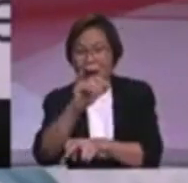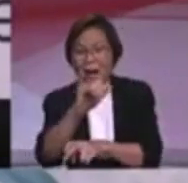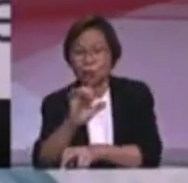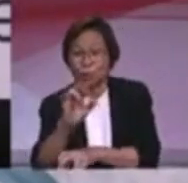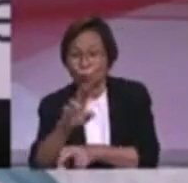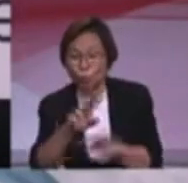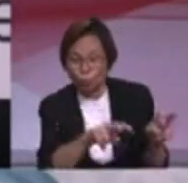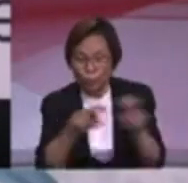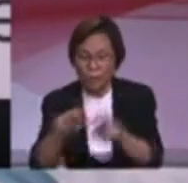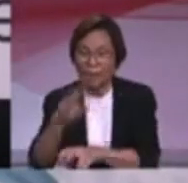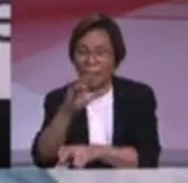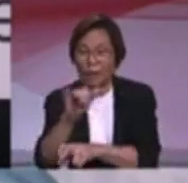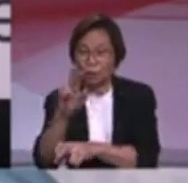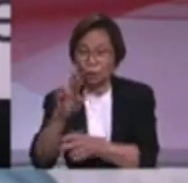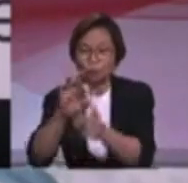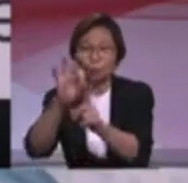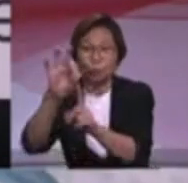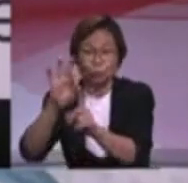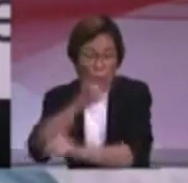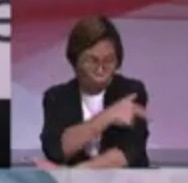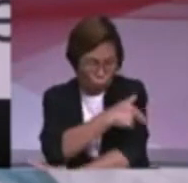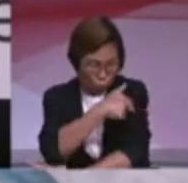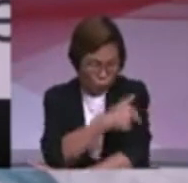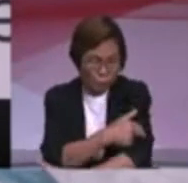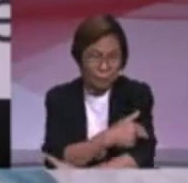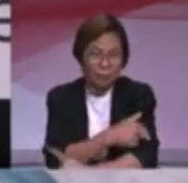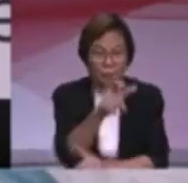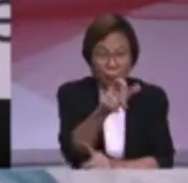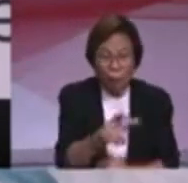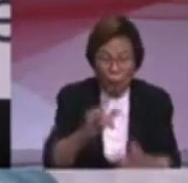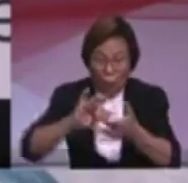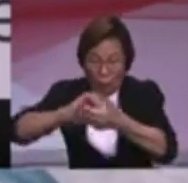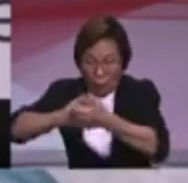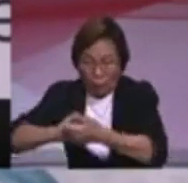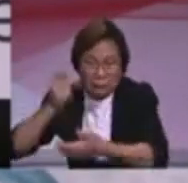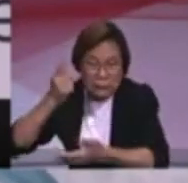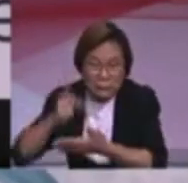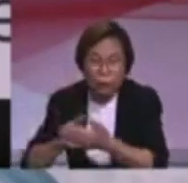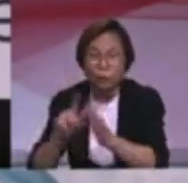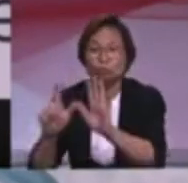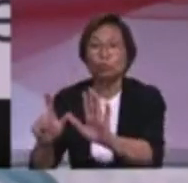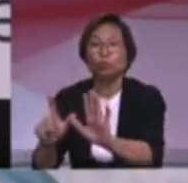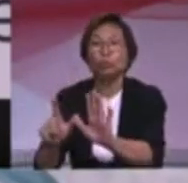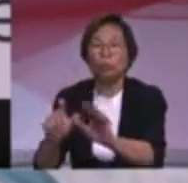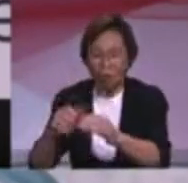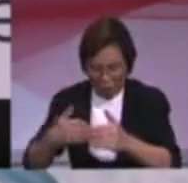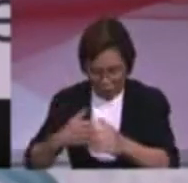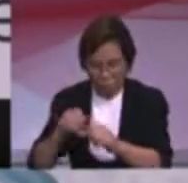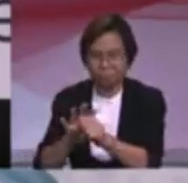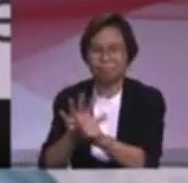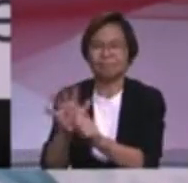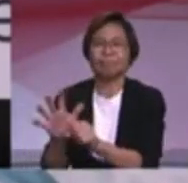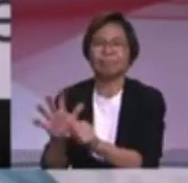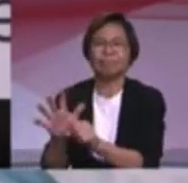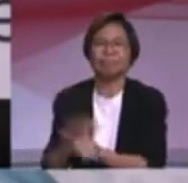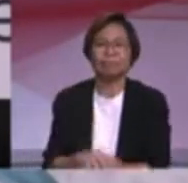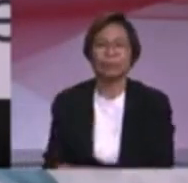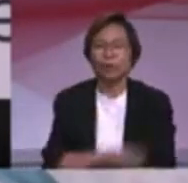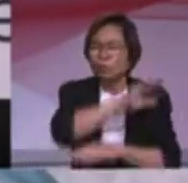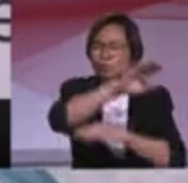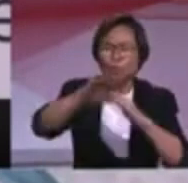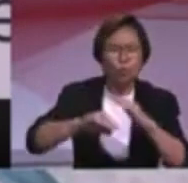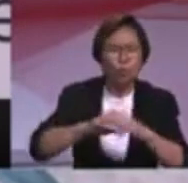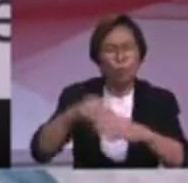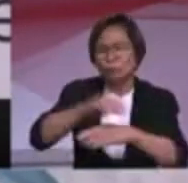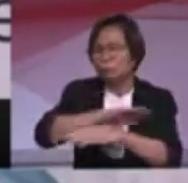rapi Hospital Pulau Pinang. Saringan kontak rapat telah mengesan sebanyak 7 kes lagi positif COVID-19. Kesemua kes